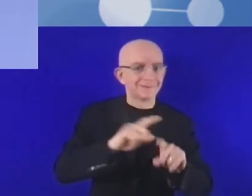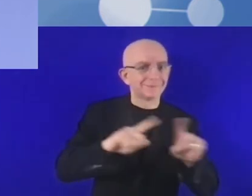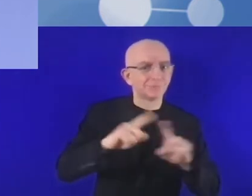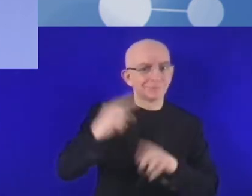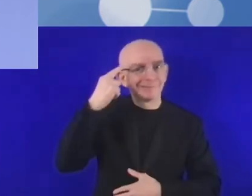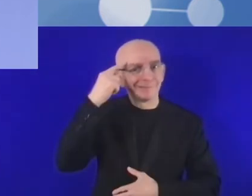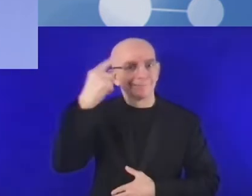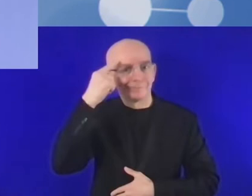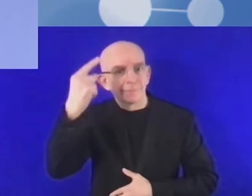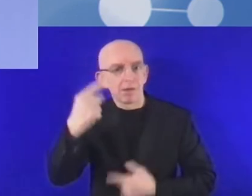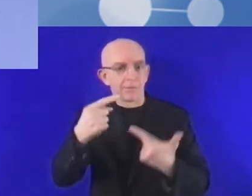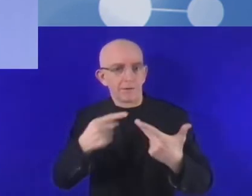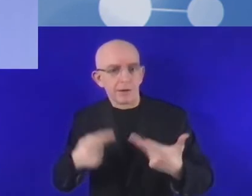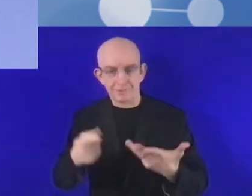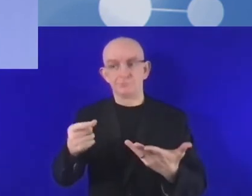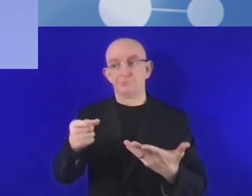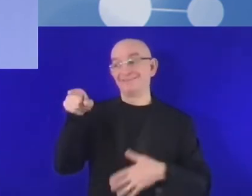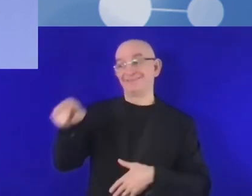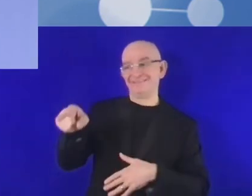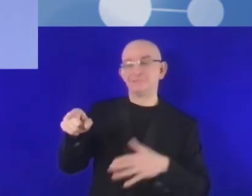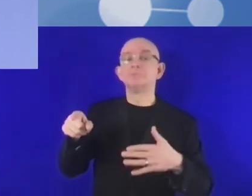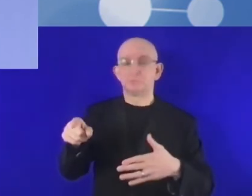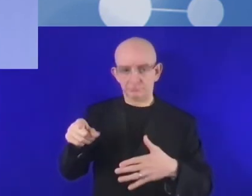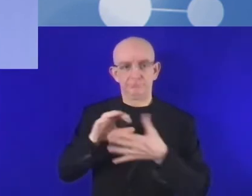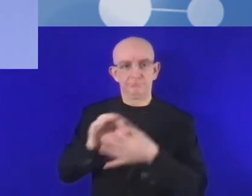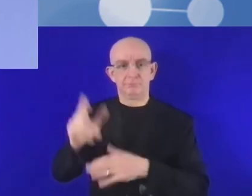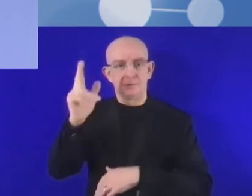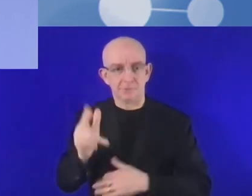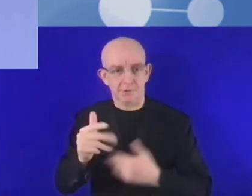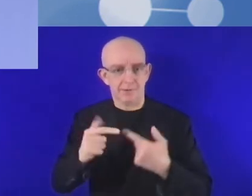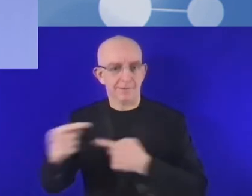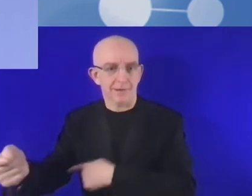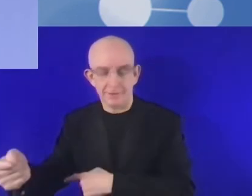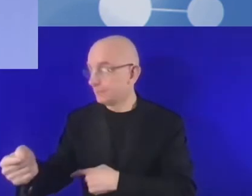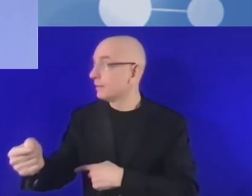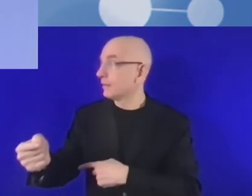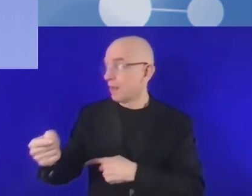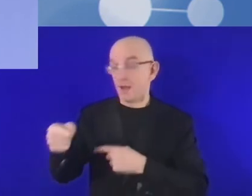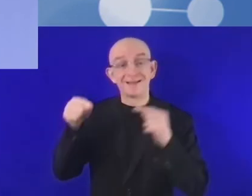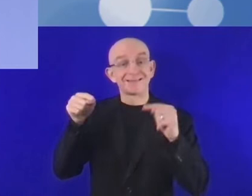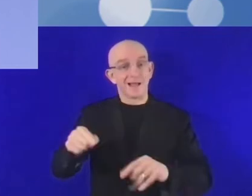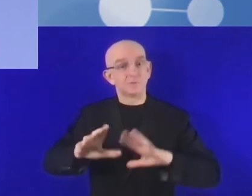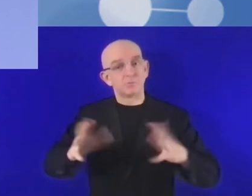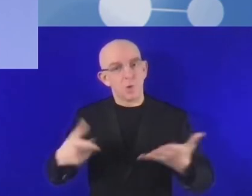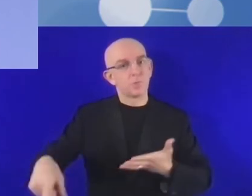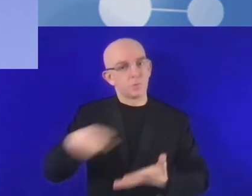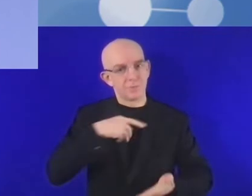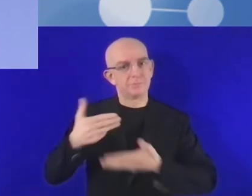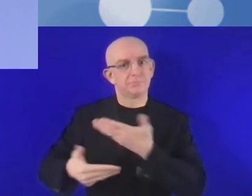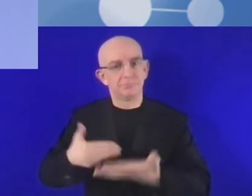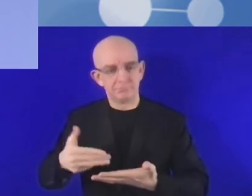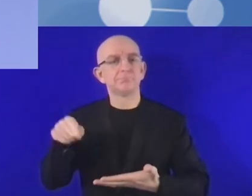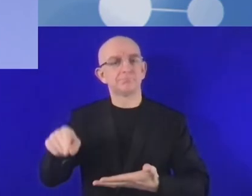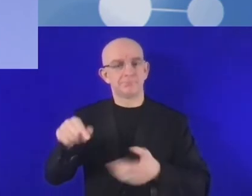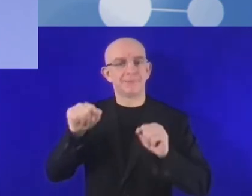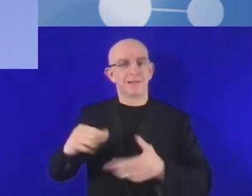创造力，有很多的想法，应该给他们更多的支持，让他们能够实现。发展中国家，例如像埃